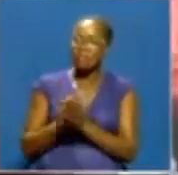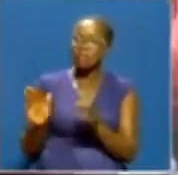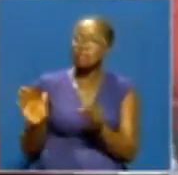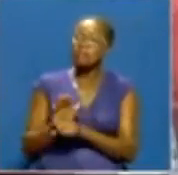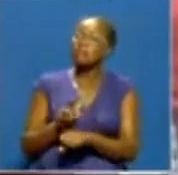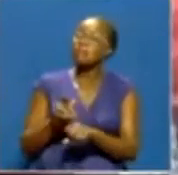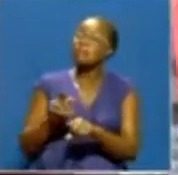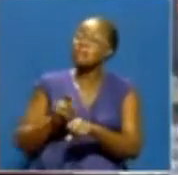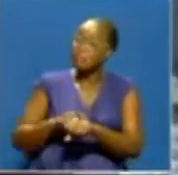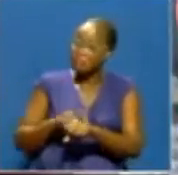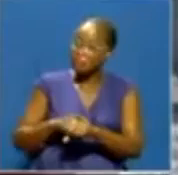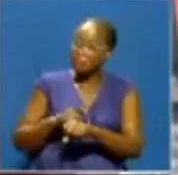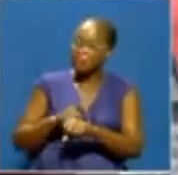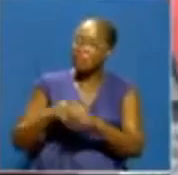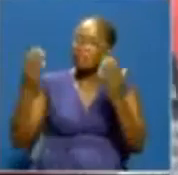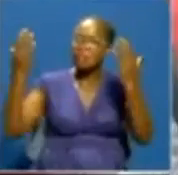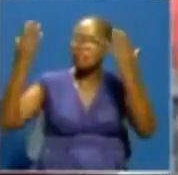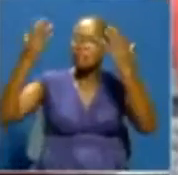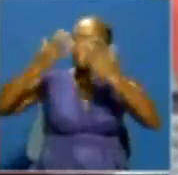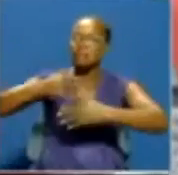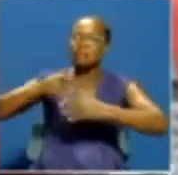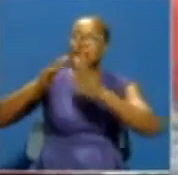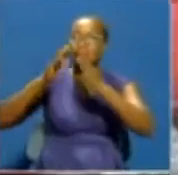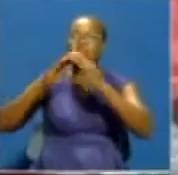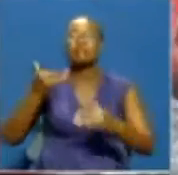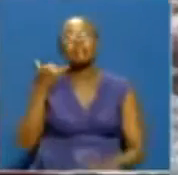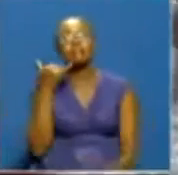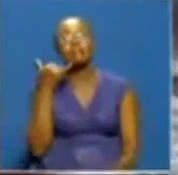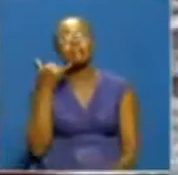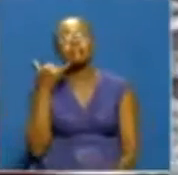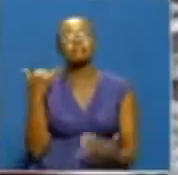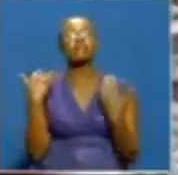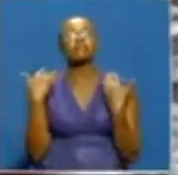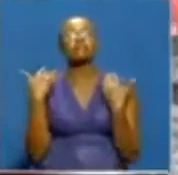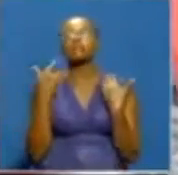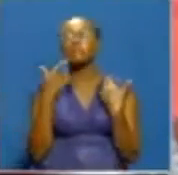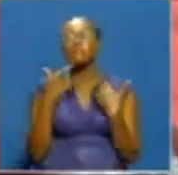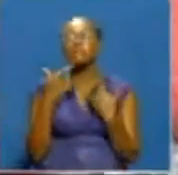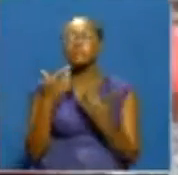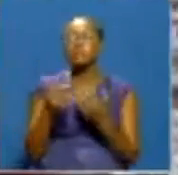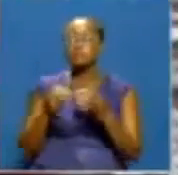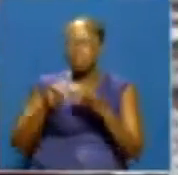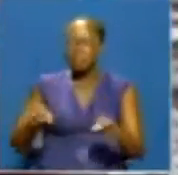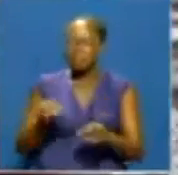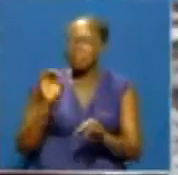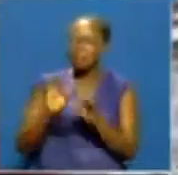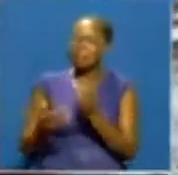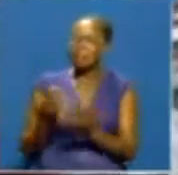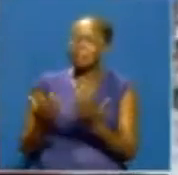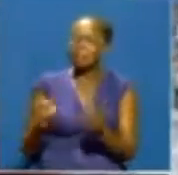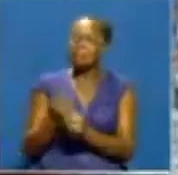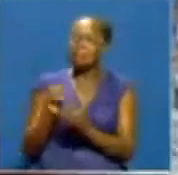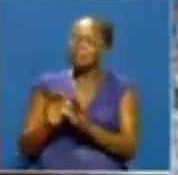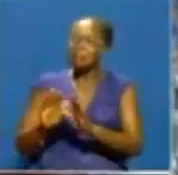manane wakati wa kafyu. Ukiwa kwa nyumba unapigiwa simu kwa katika usingizi unaambiwa kwamba soko inachomeka. Hakuna venye unaweza kutoka kwa nyumba